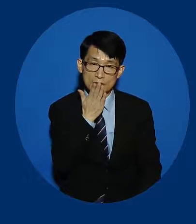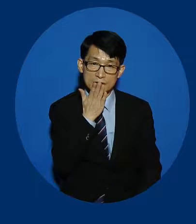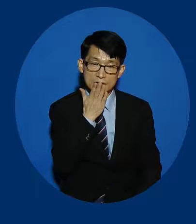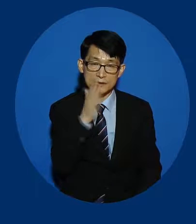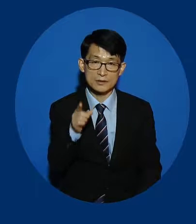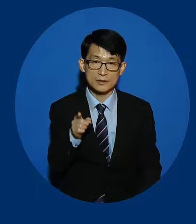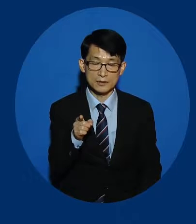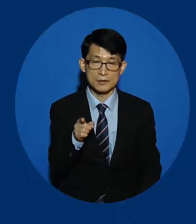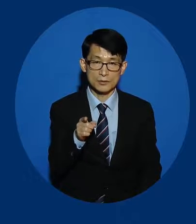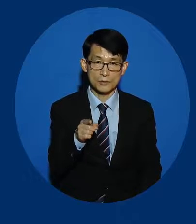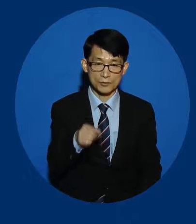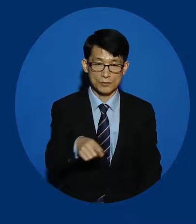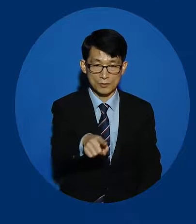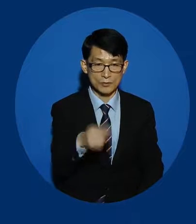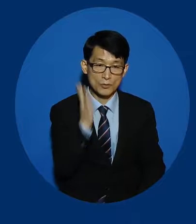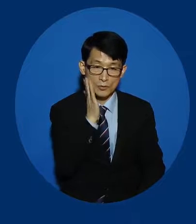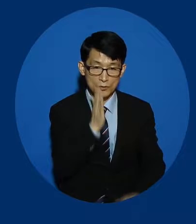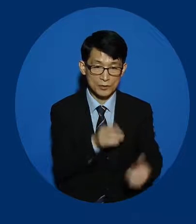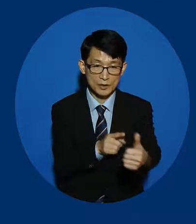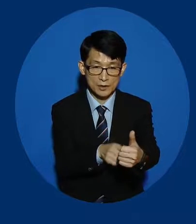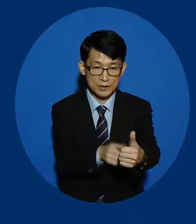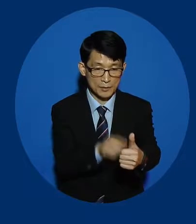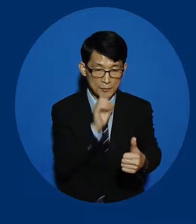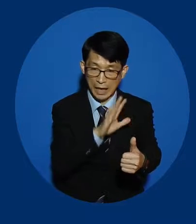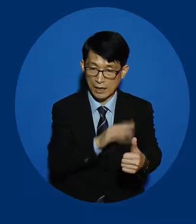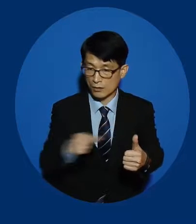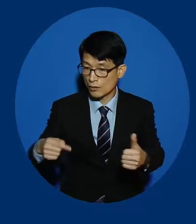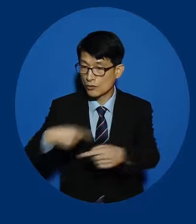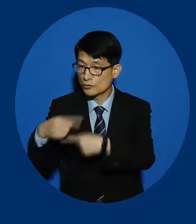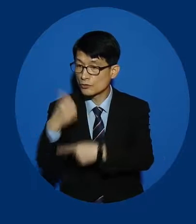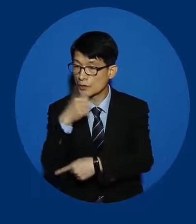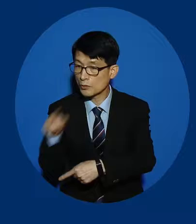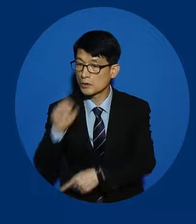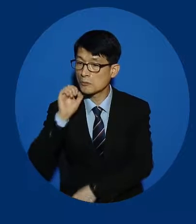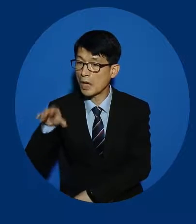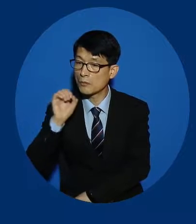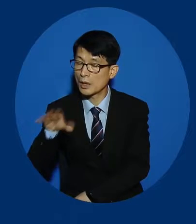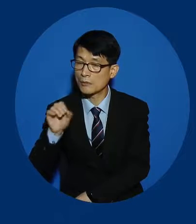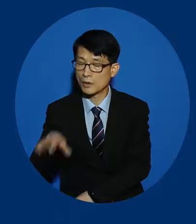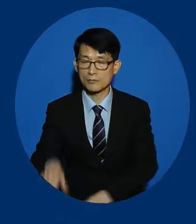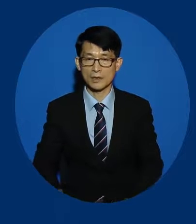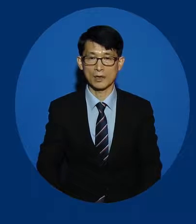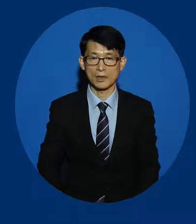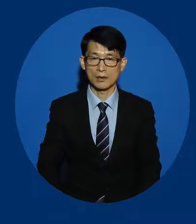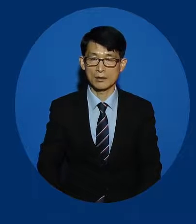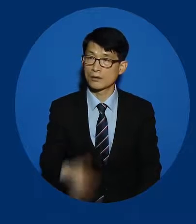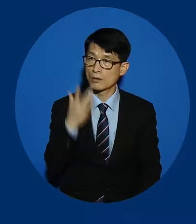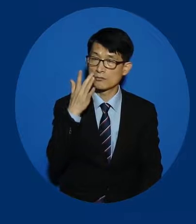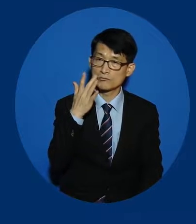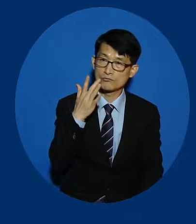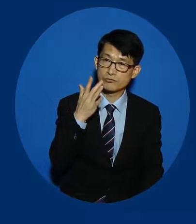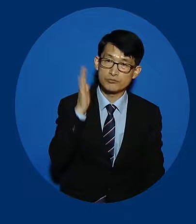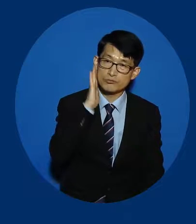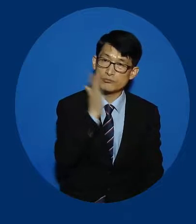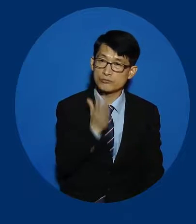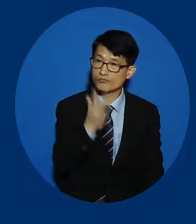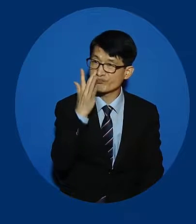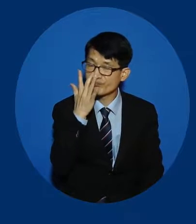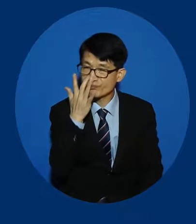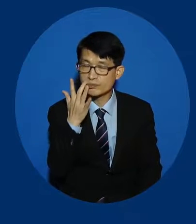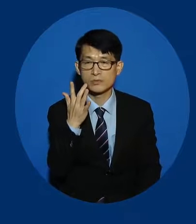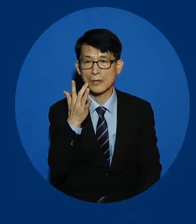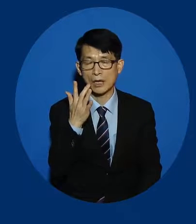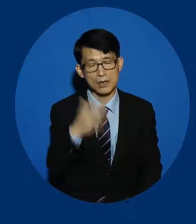청각장애인이 바로 앞에 있는데 수어통역사하고만 얘기하고 그런 경우는 많았습니다. 당연히 이러다 보니까 편의 제공도 제대로